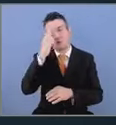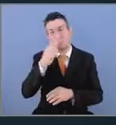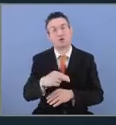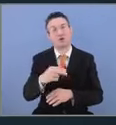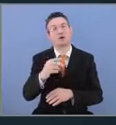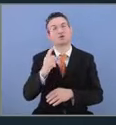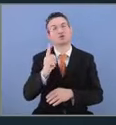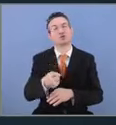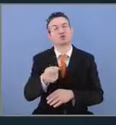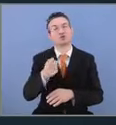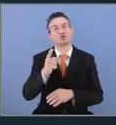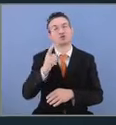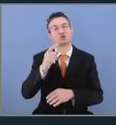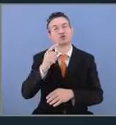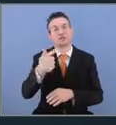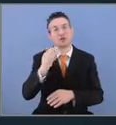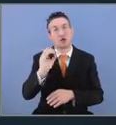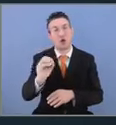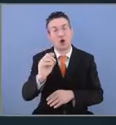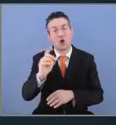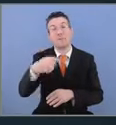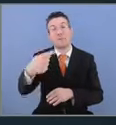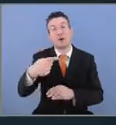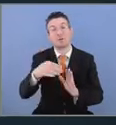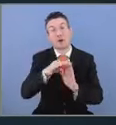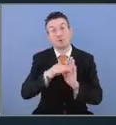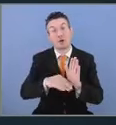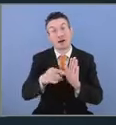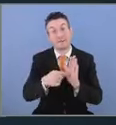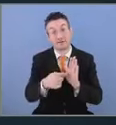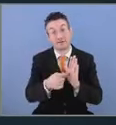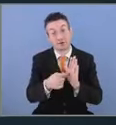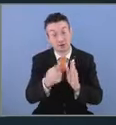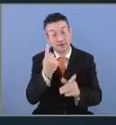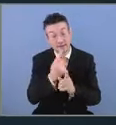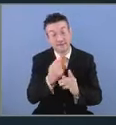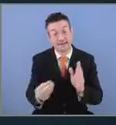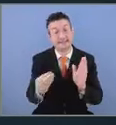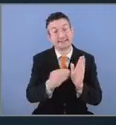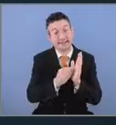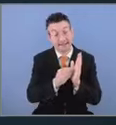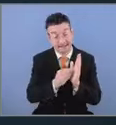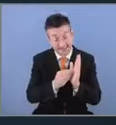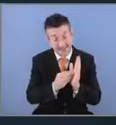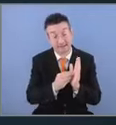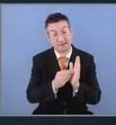prossima programmazione deve essere senz'altro inserita all'interno